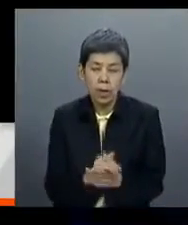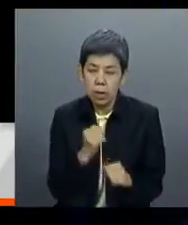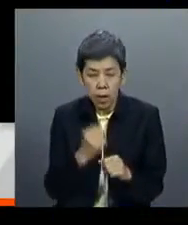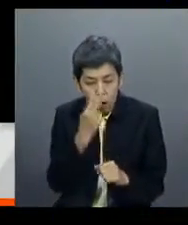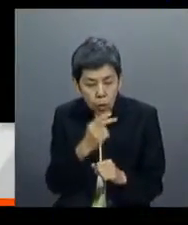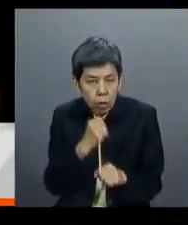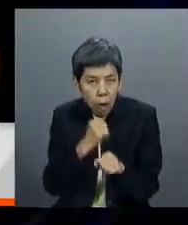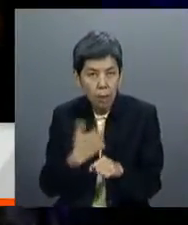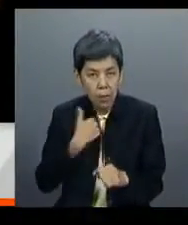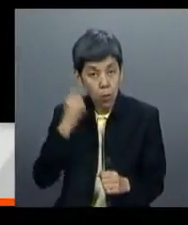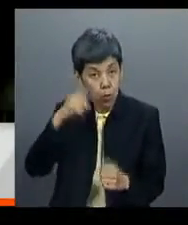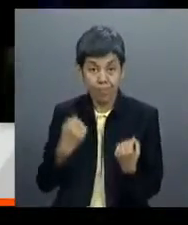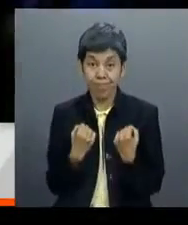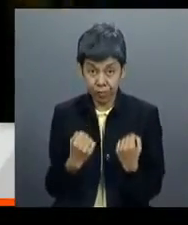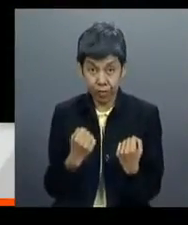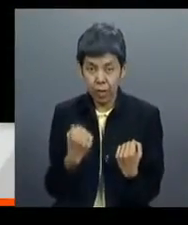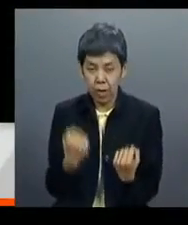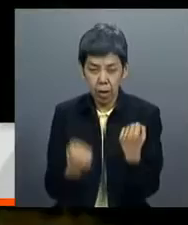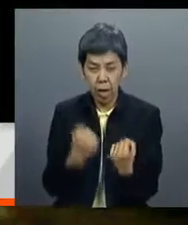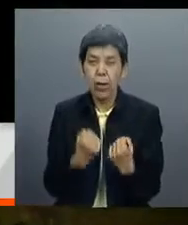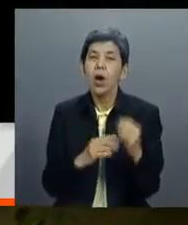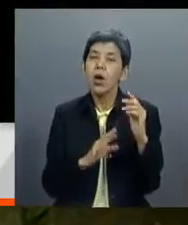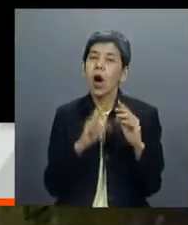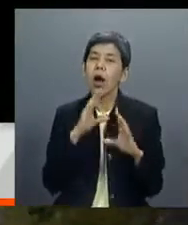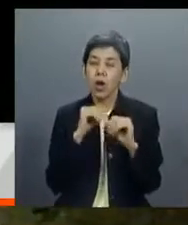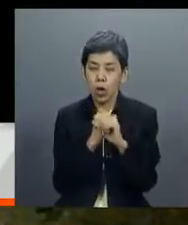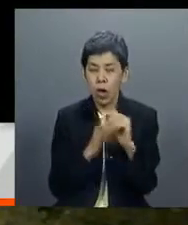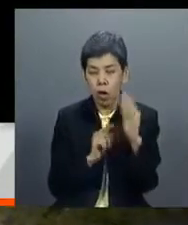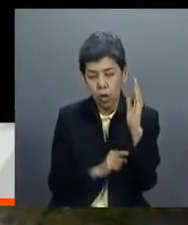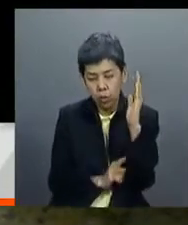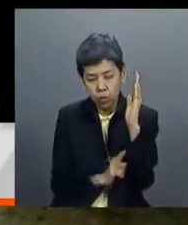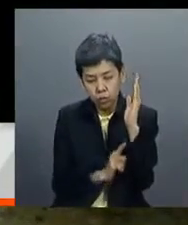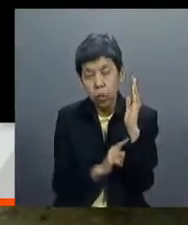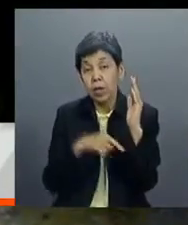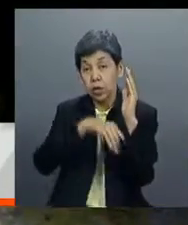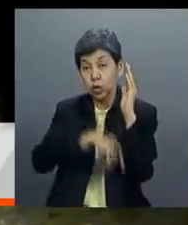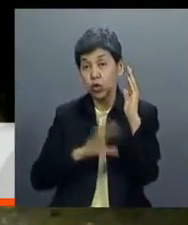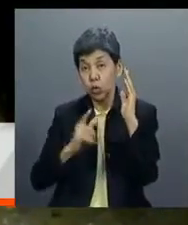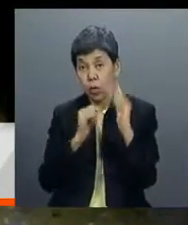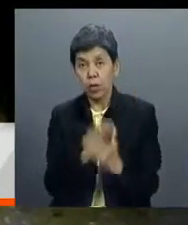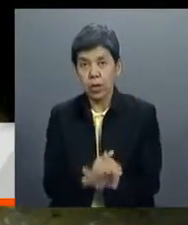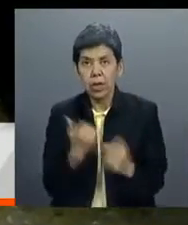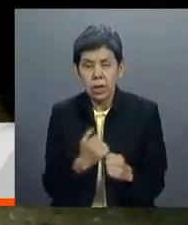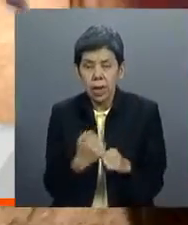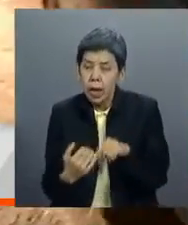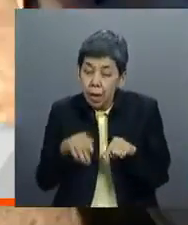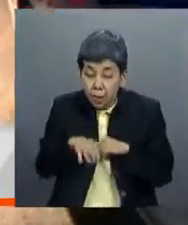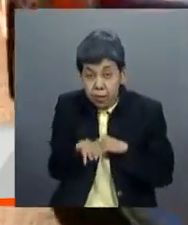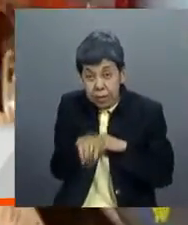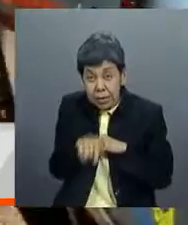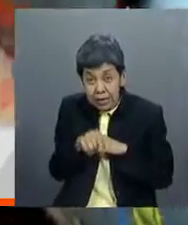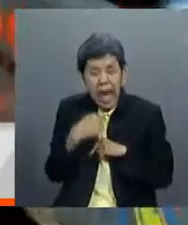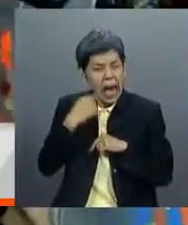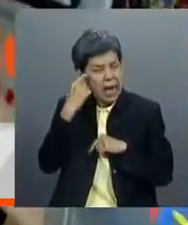ที่สอบสวนทราบว่านางจันทราขับรถมาจากจังหวัดระนองมุ่งหน้าเข้าตัวเมืองชุมพรเมื่อมาถึงจุดเกิดเหตุน่า